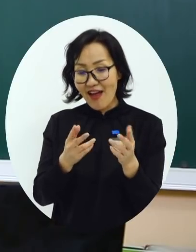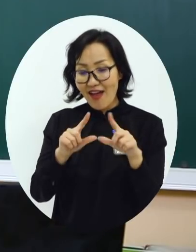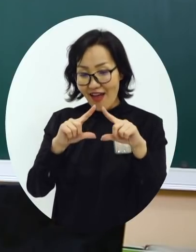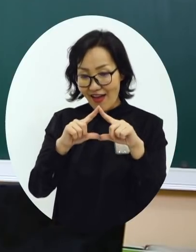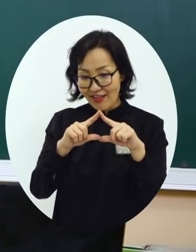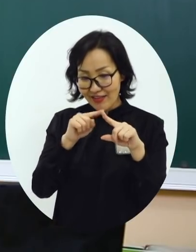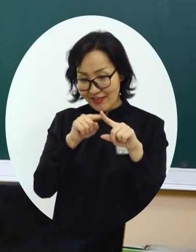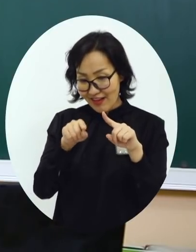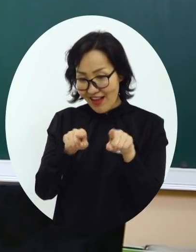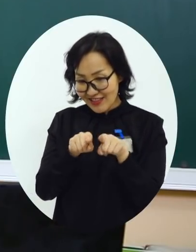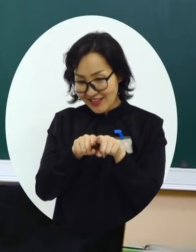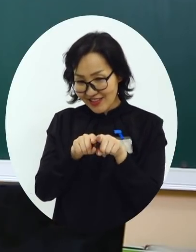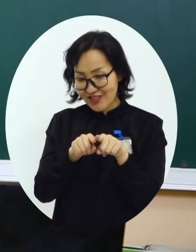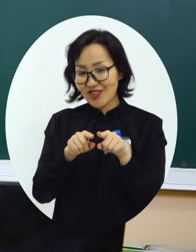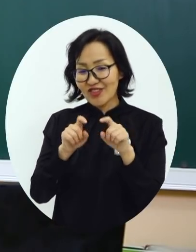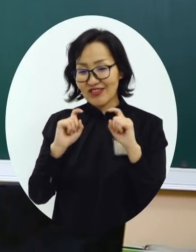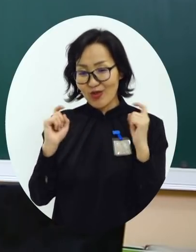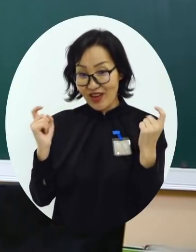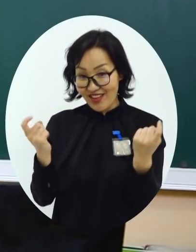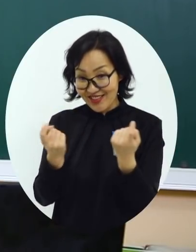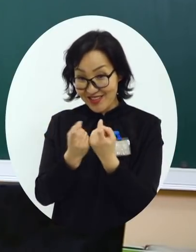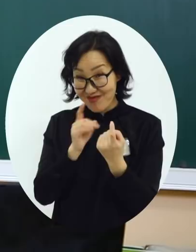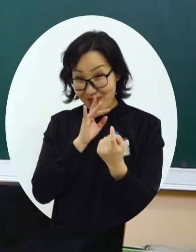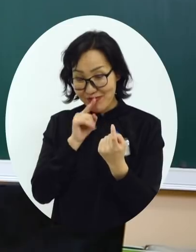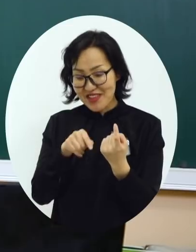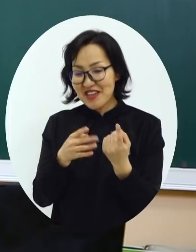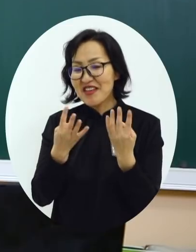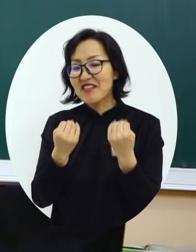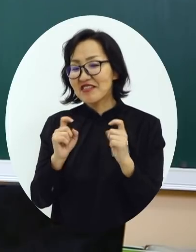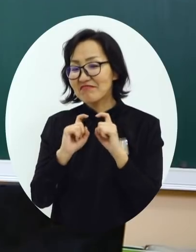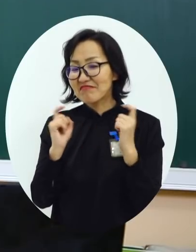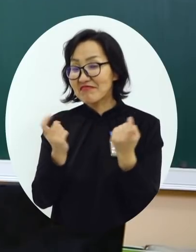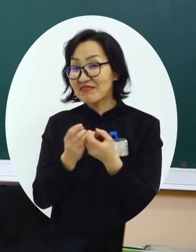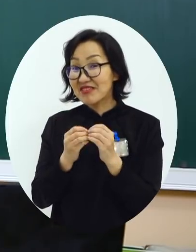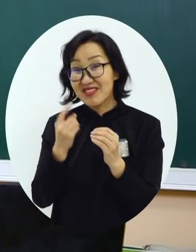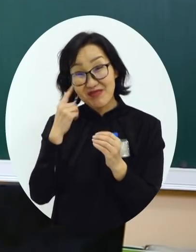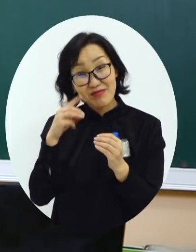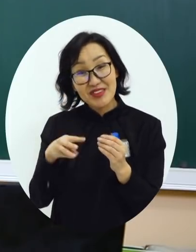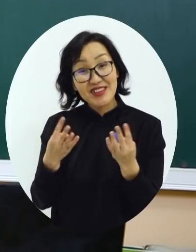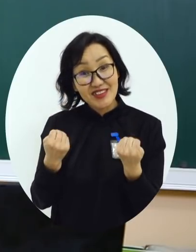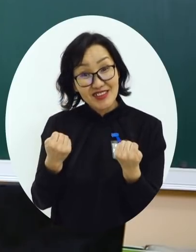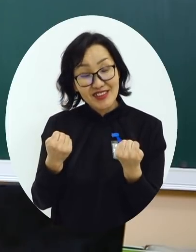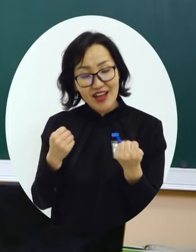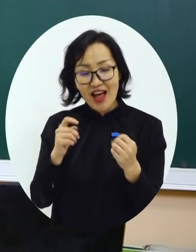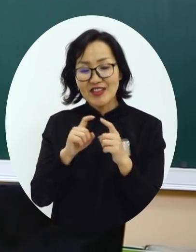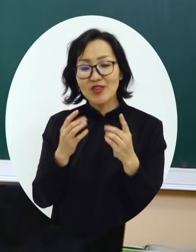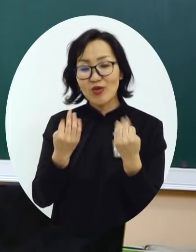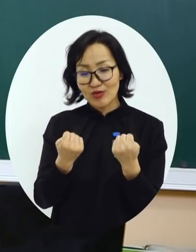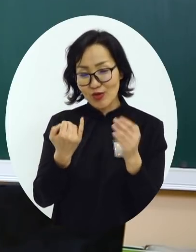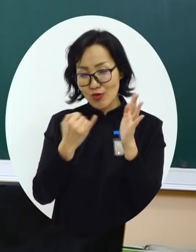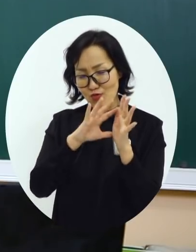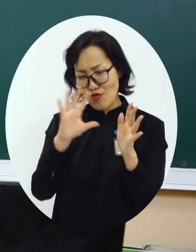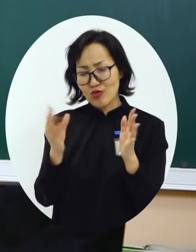хэлбэртэй гурвалжны хашааг хүрээлэх гэдэг нь тогломийн талбай хүрээлэн. Тэгвэл энэ хэдэн метр урт гэж энэ хашааны урт